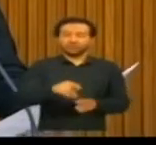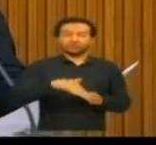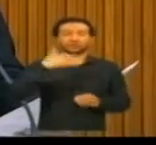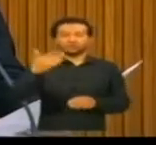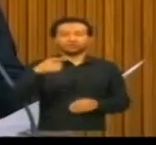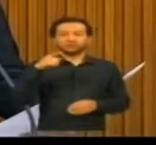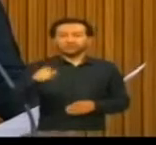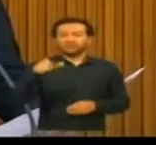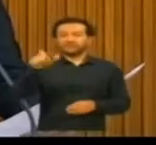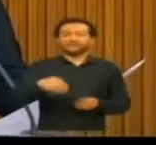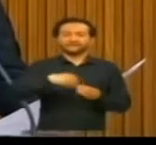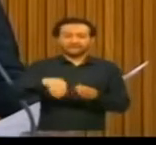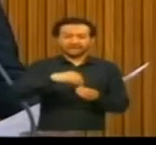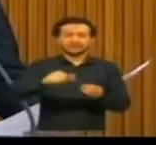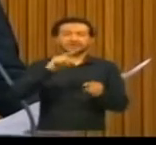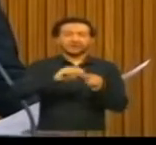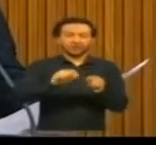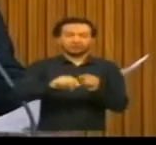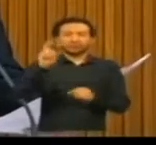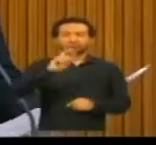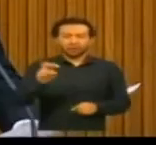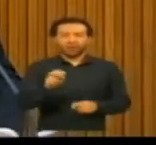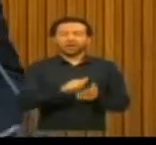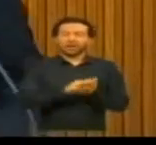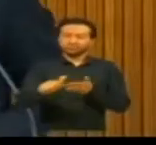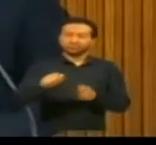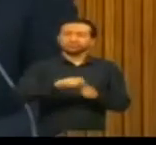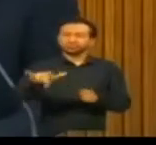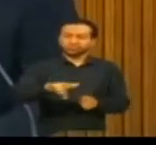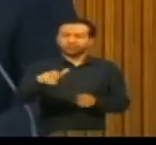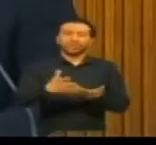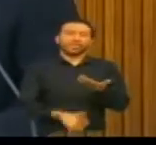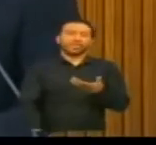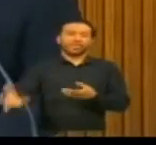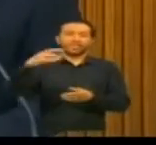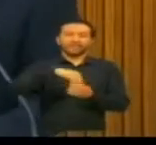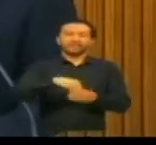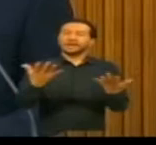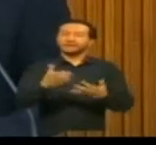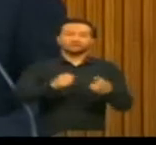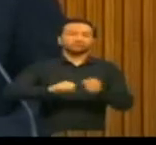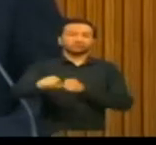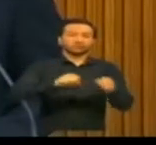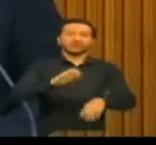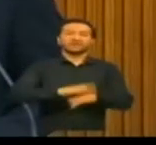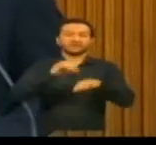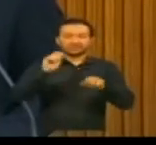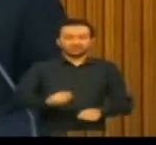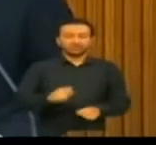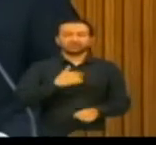bu faizle, enflasyonla, dolarla, dövizle, işsizlikle, şunla bununla nasıl mücadele